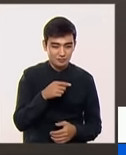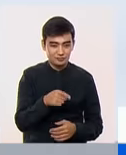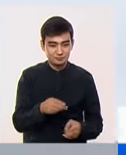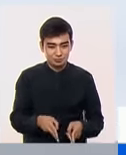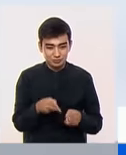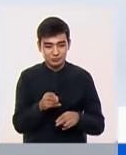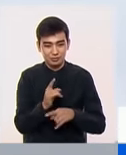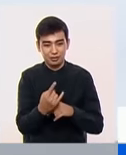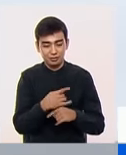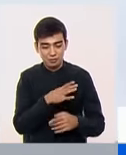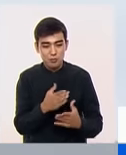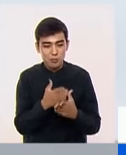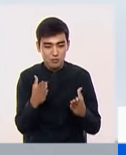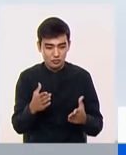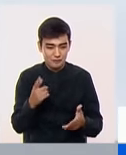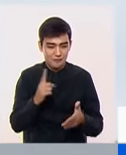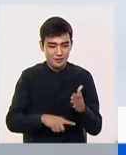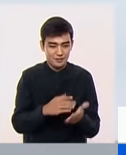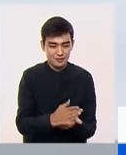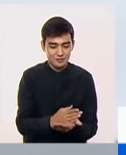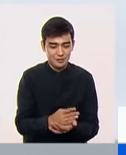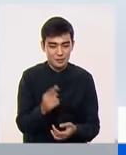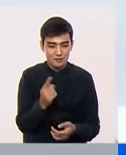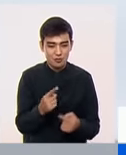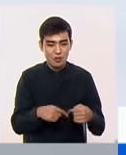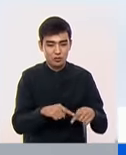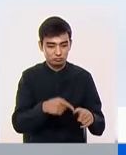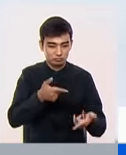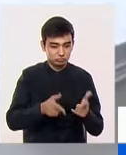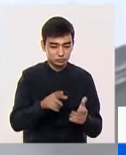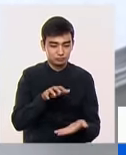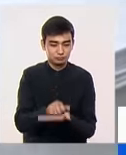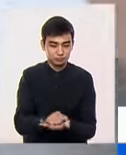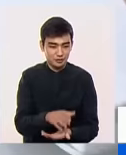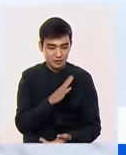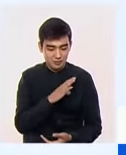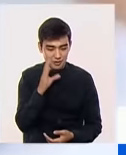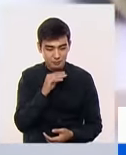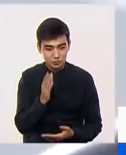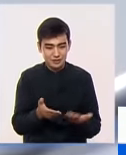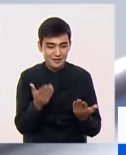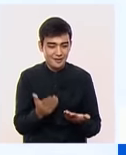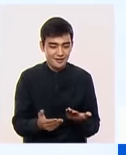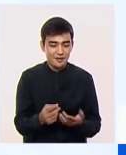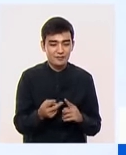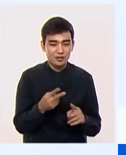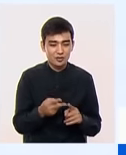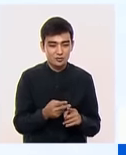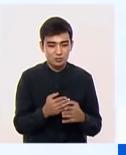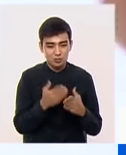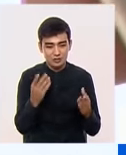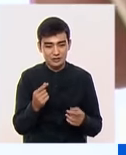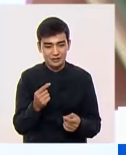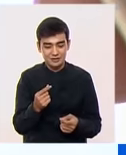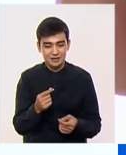тем больше вероятность что во-первых пробный органы действительно возьмут его разработку во вторых тем больше вероятность что деньги